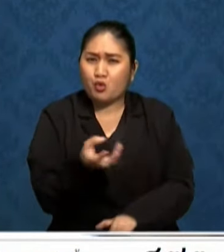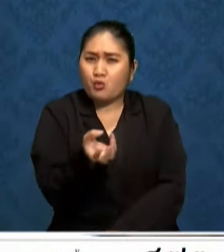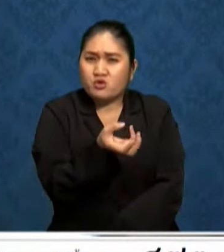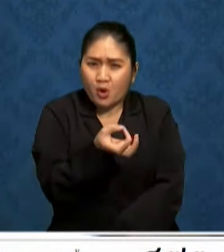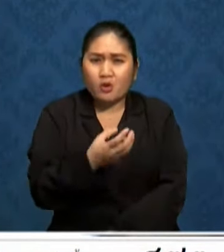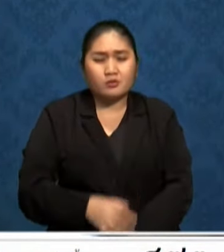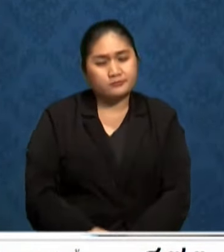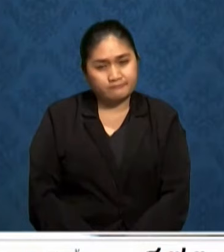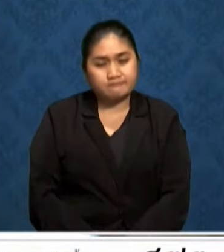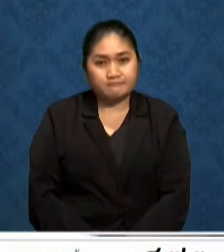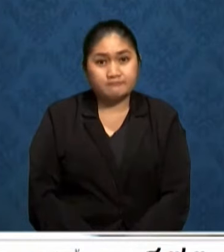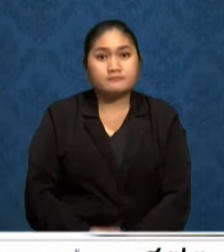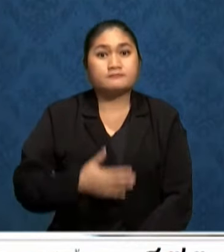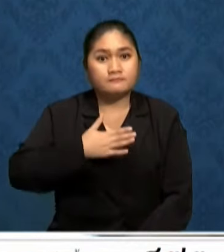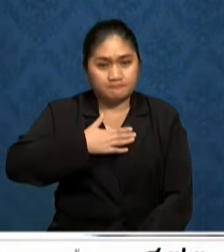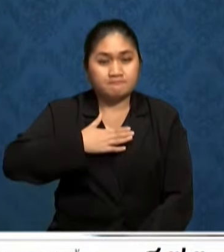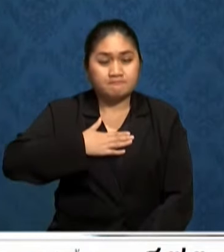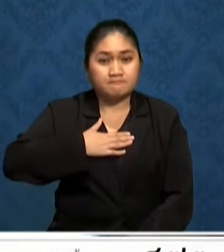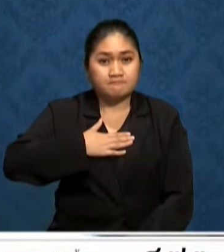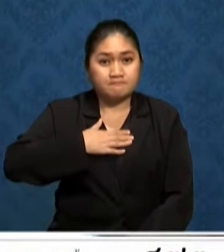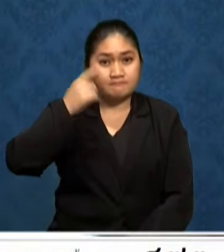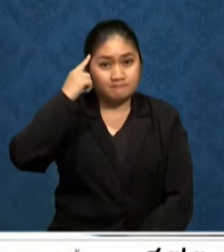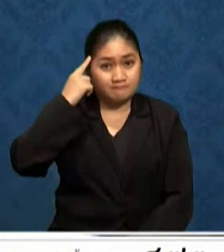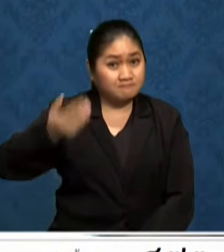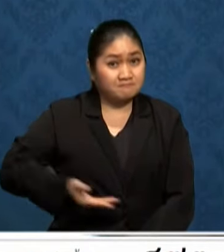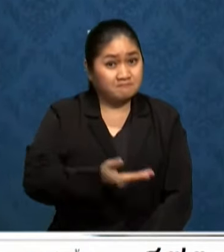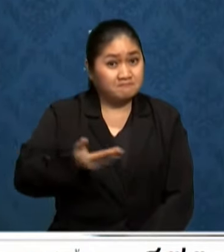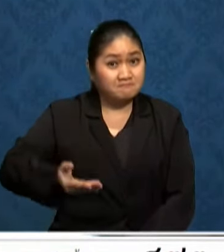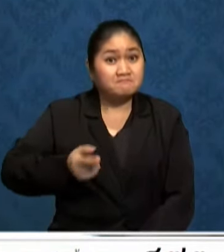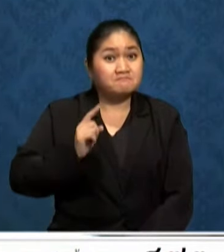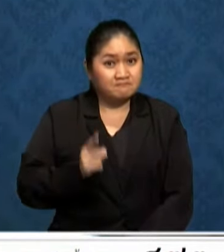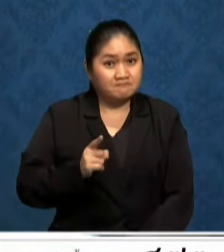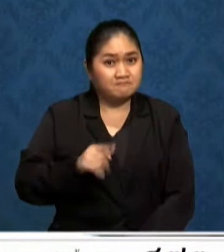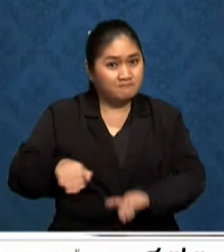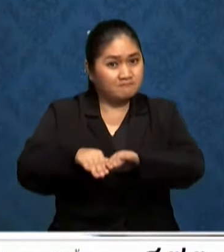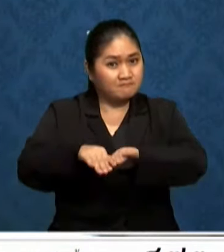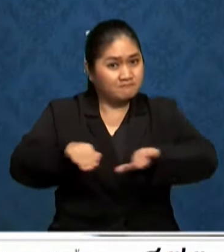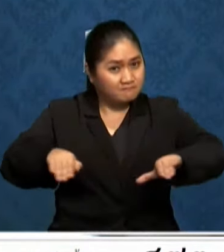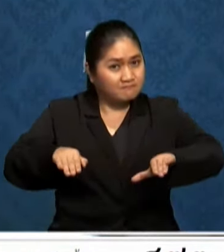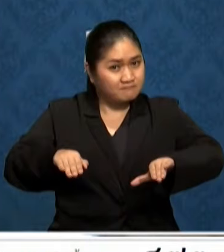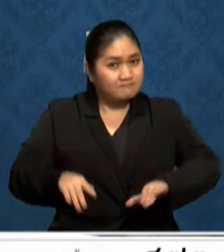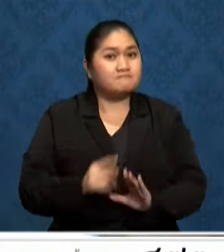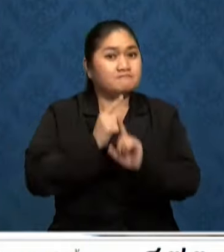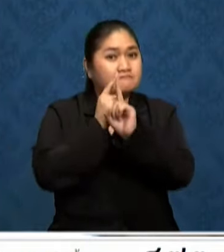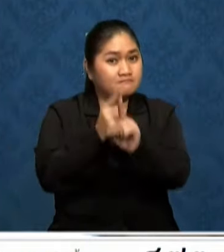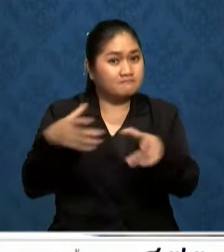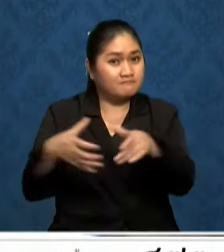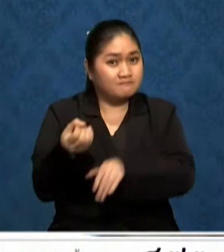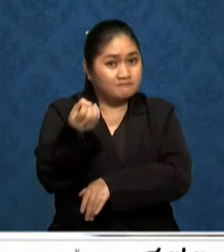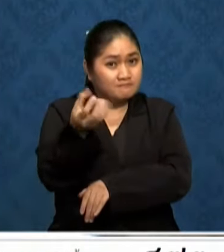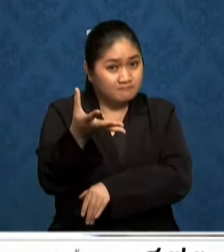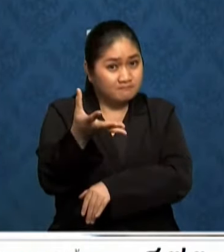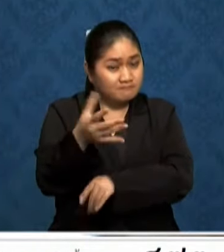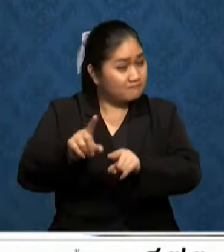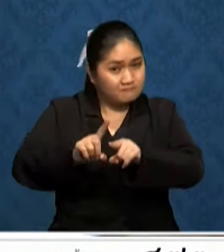โยสรุปคมทานผมยืยันนะครัว่าสถานอยนี้ควรจะยืนเรองหกการของการหนมาใช้กฤษษษษษษษษษษษ